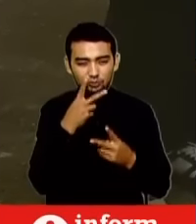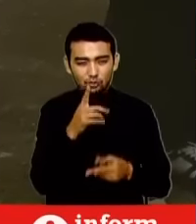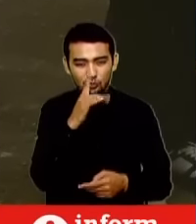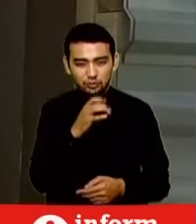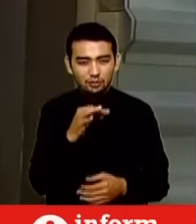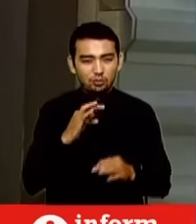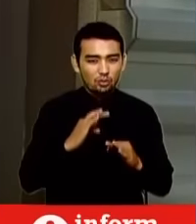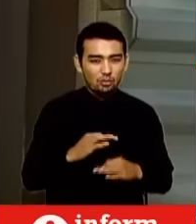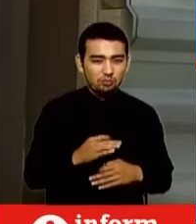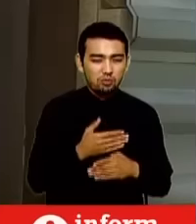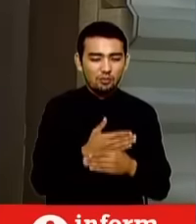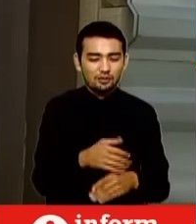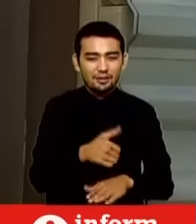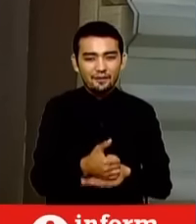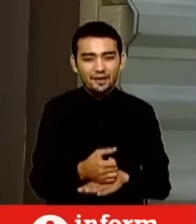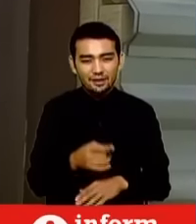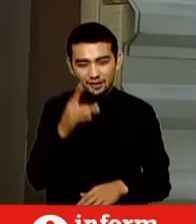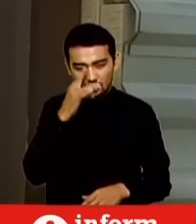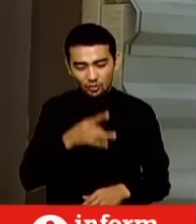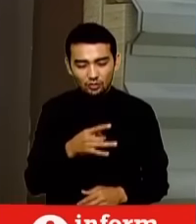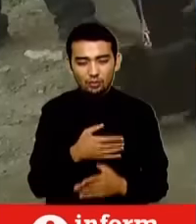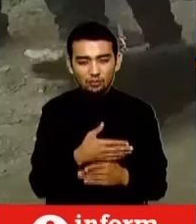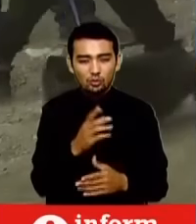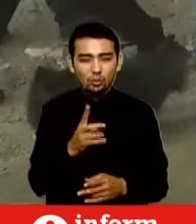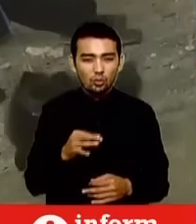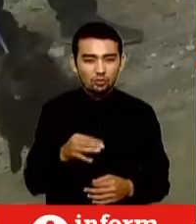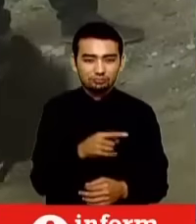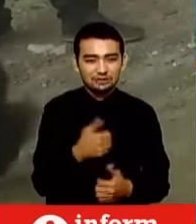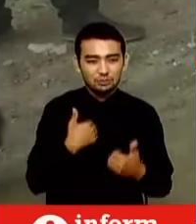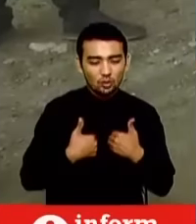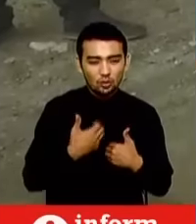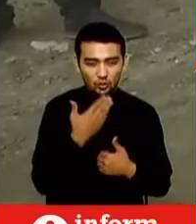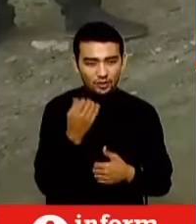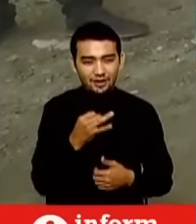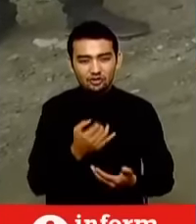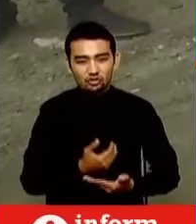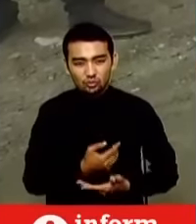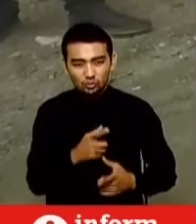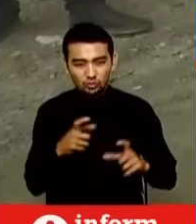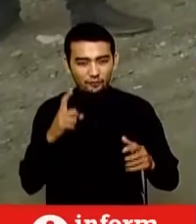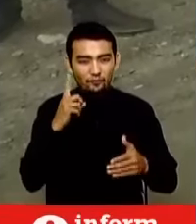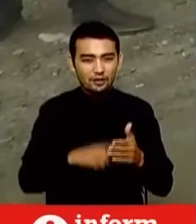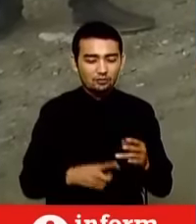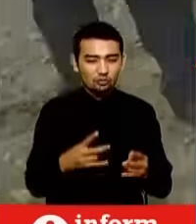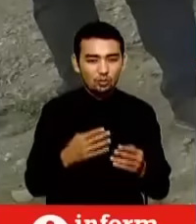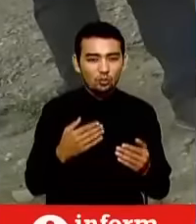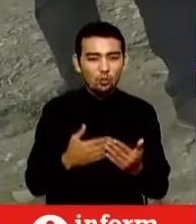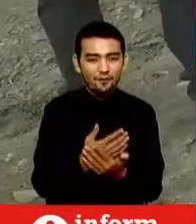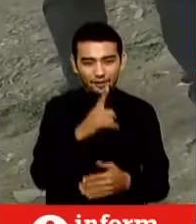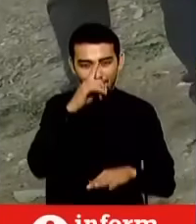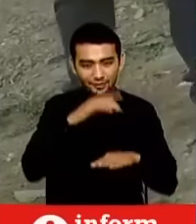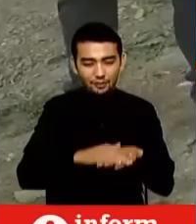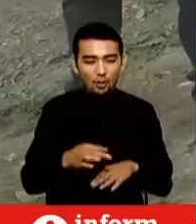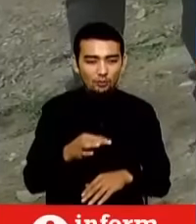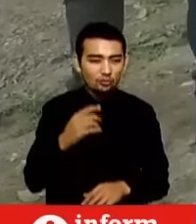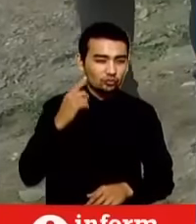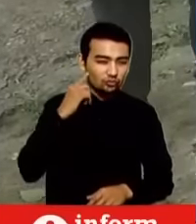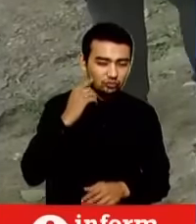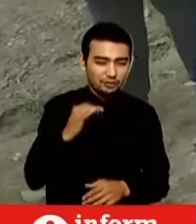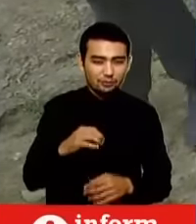помочь может только глава региона, но он пока не спешит их принять. Теперь жителям остается надеяться, что новый аким области услышит об